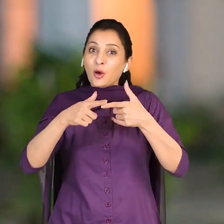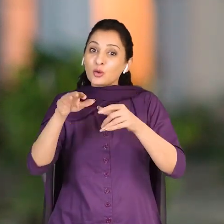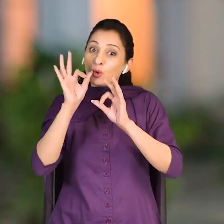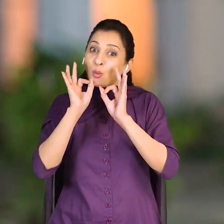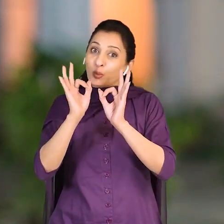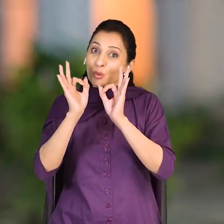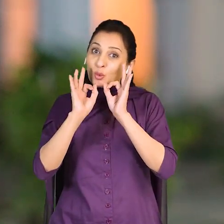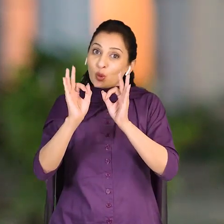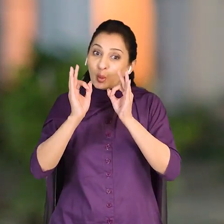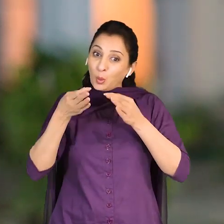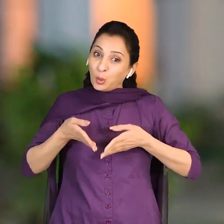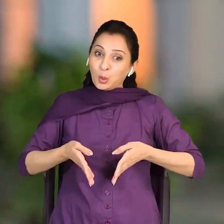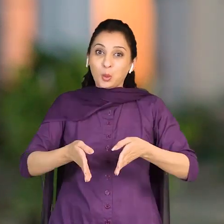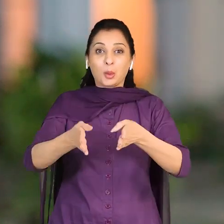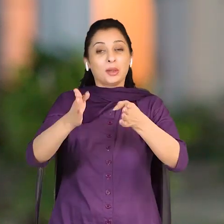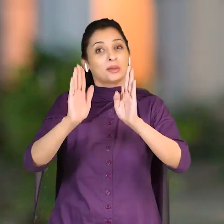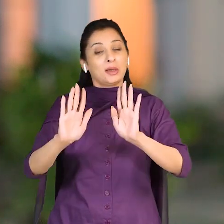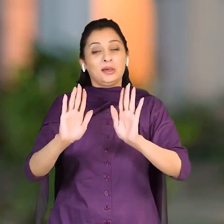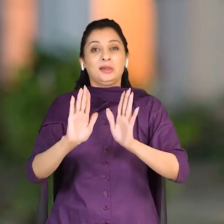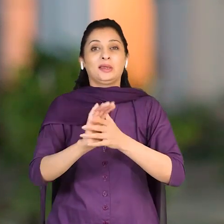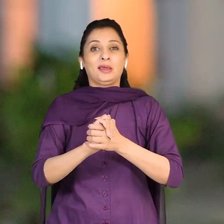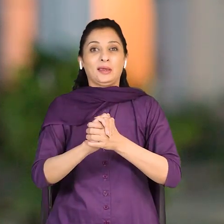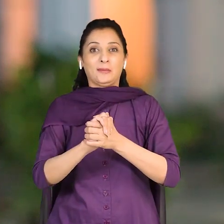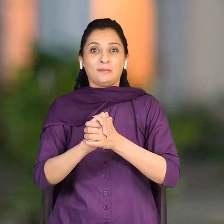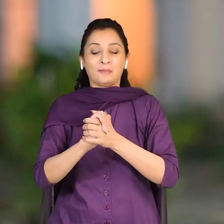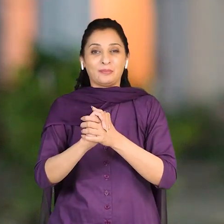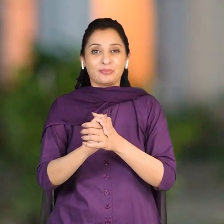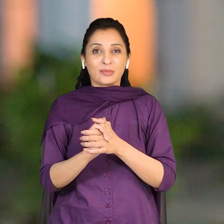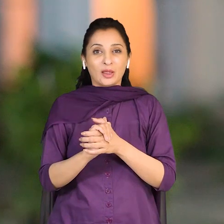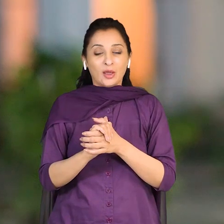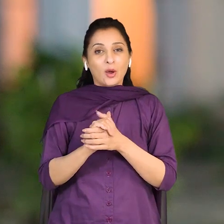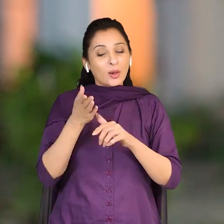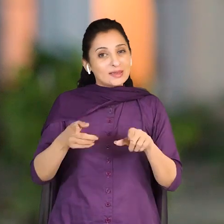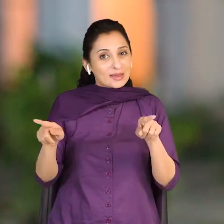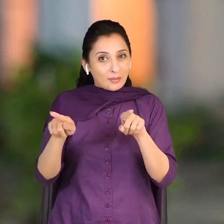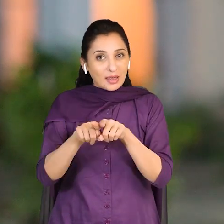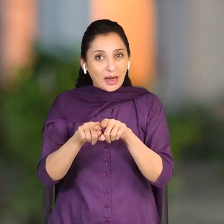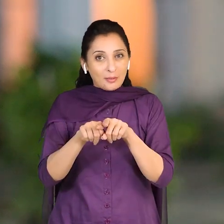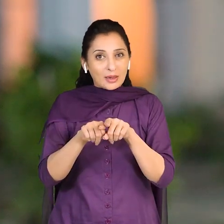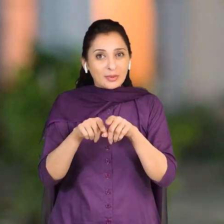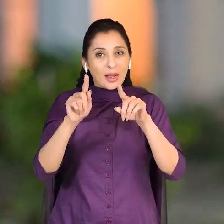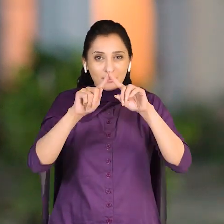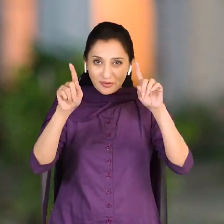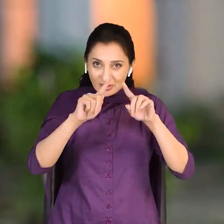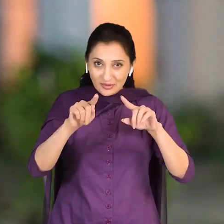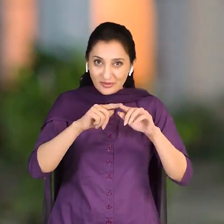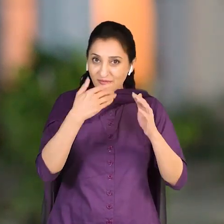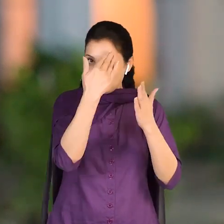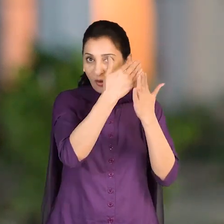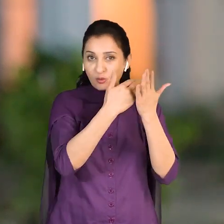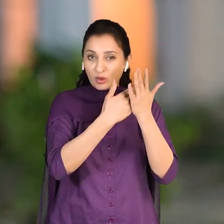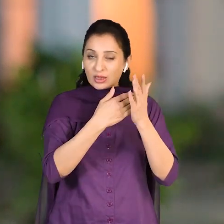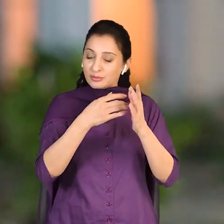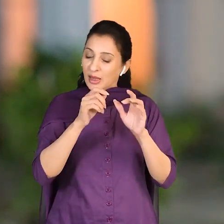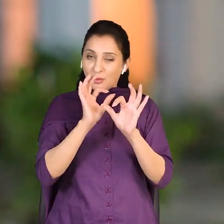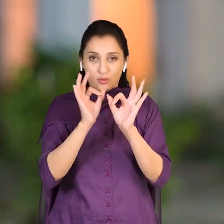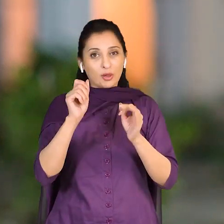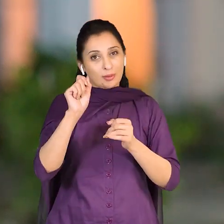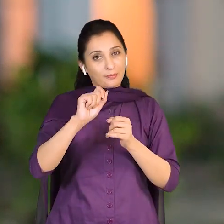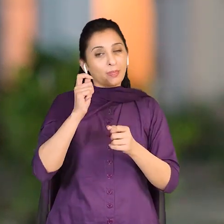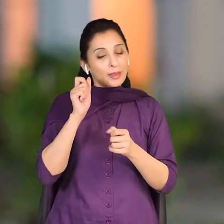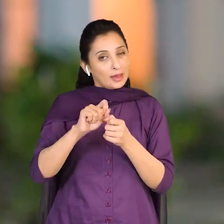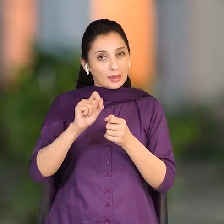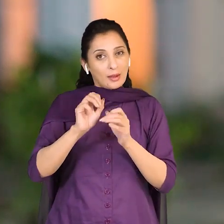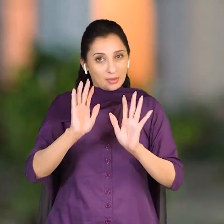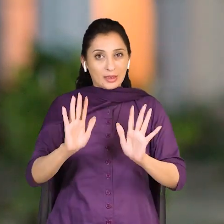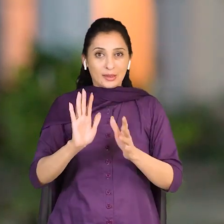सुरजन सिंह। और इसी तर्ज़ के ऊपर हम बाकी प्रोजेक्ट्स के ऊपर भी काम कर रहे हैं, बाकी गलियों को भी रिवैम्प कर